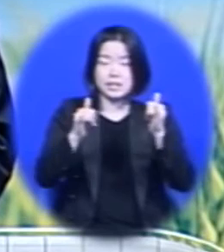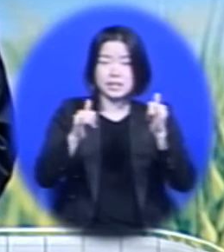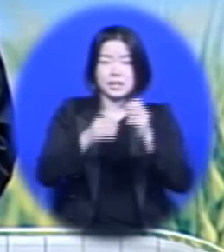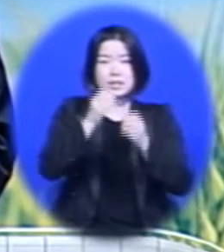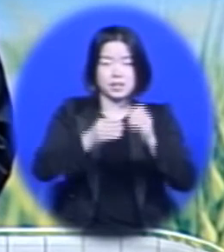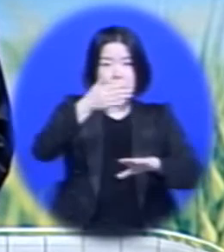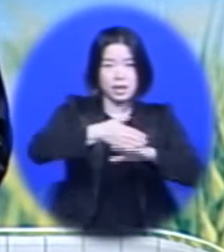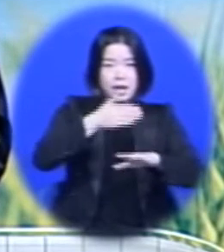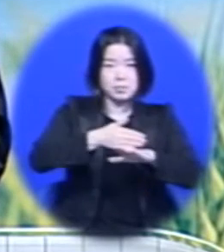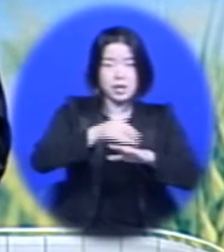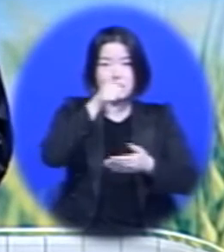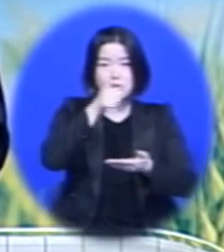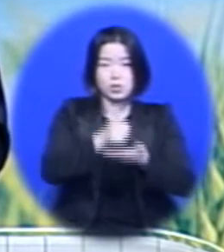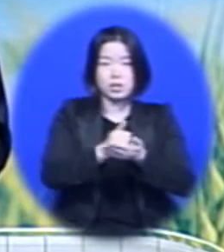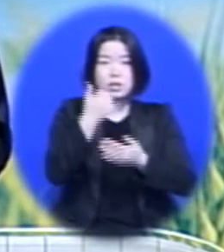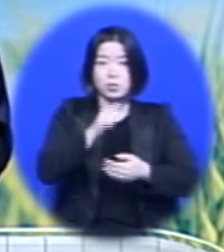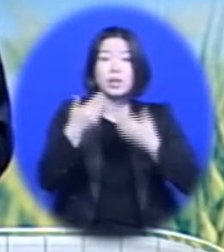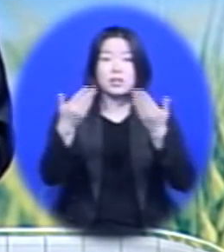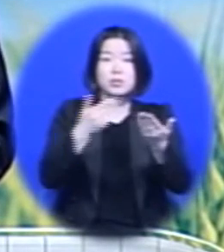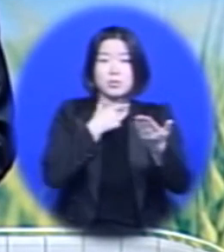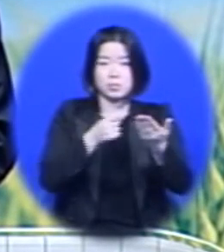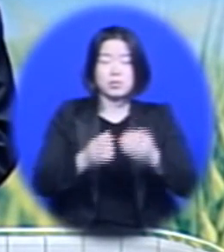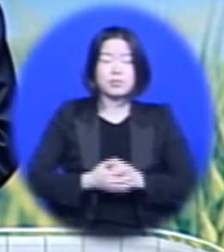감사한 죄라는 시를 한번 소개해드리고 싶습니다.